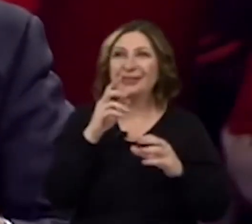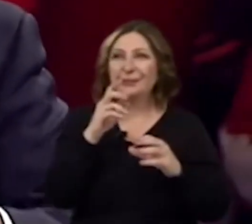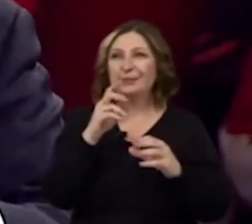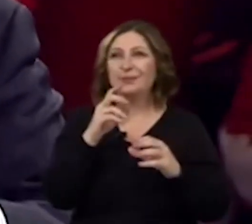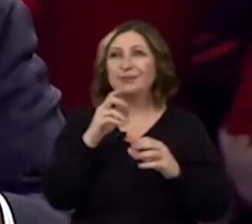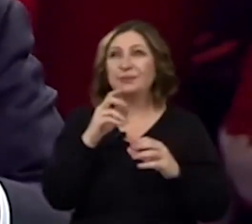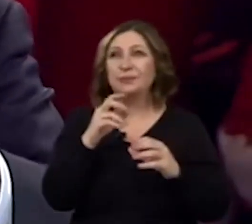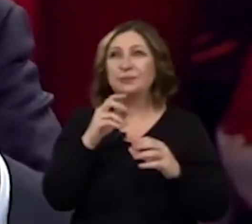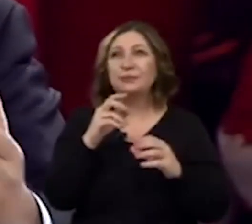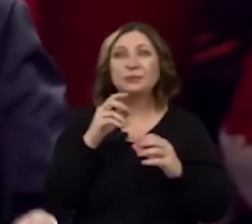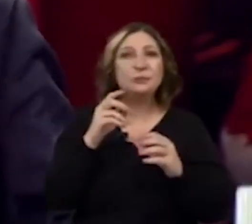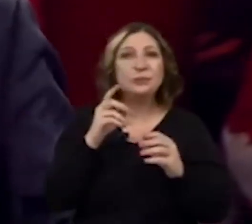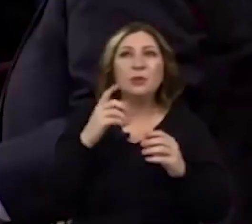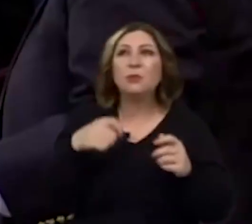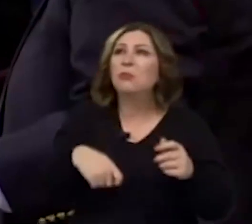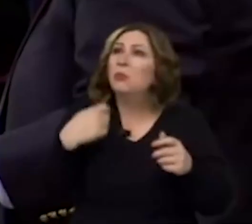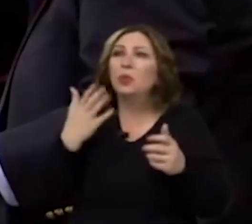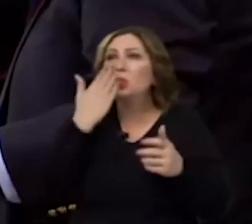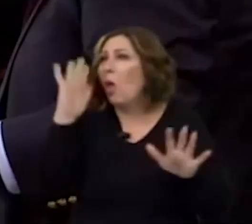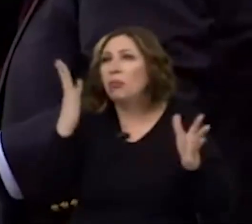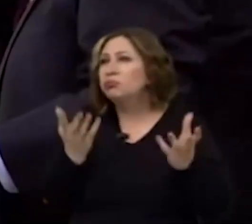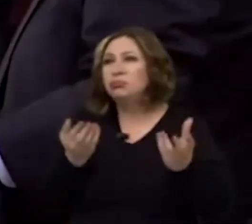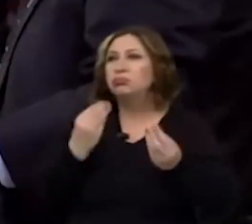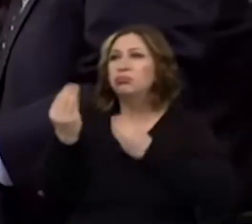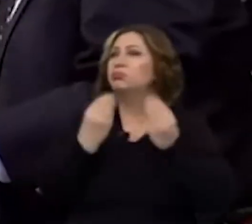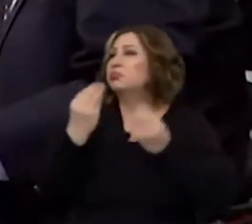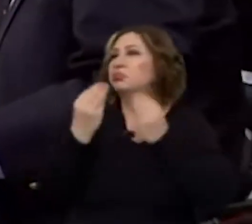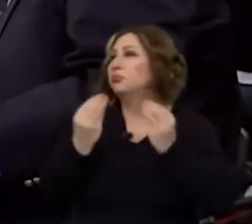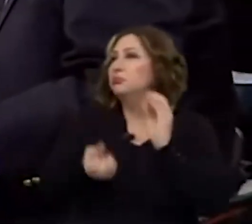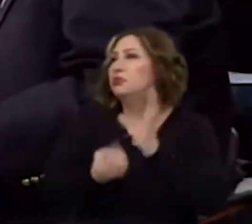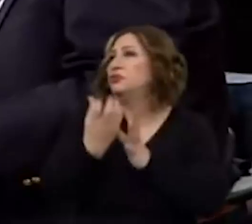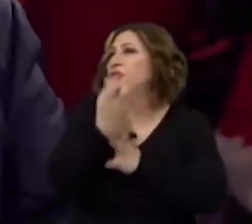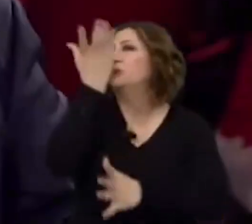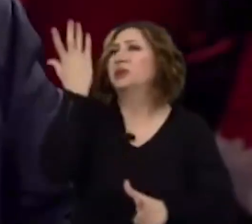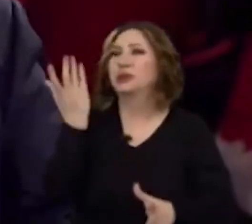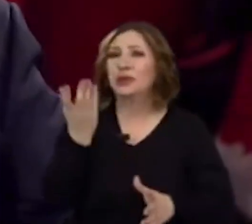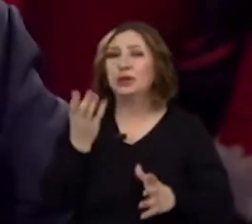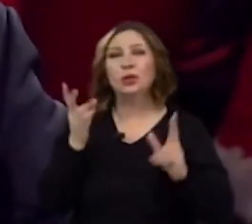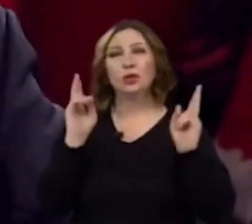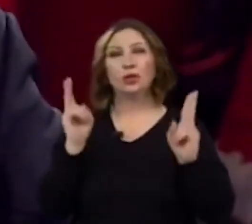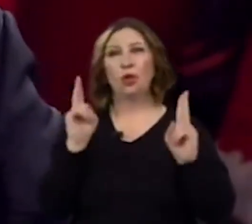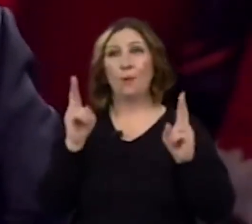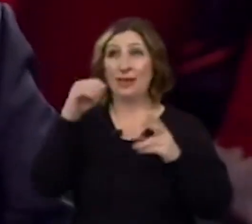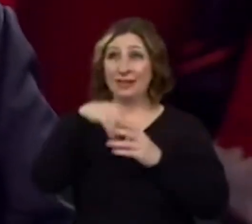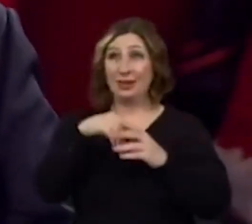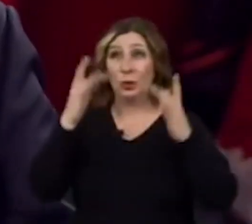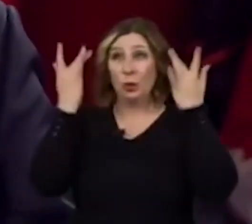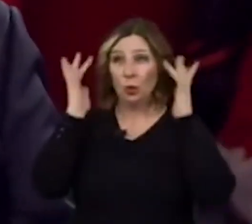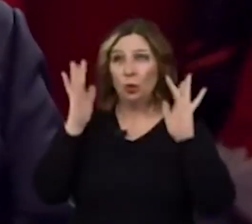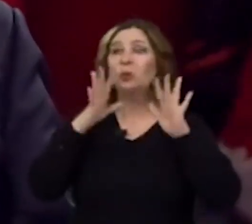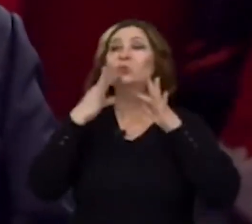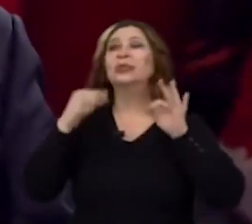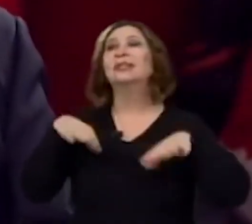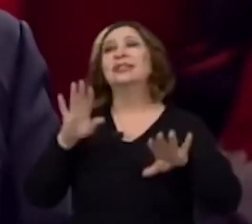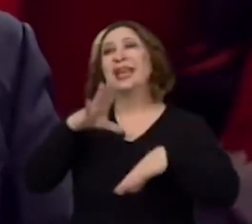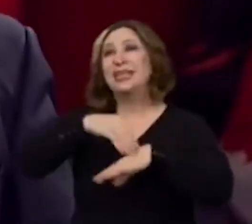ya, bir hareket spontane geldi. Uzuvuyla ilgili. Ya. Doğru yani tuhaf bir program. Yani normal şartlar altında eğer kültürün müsait